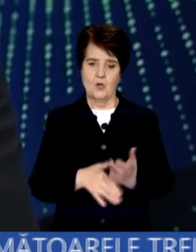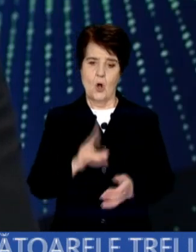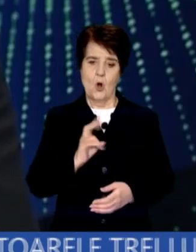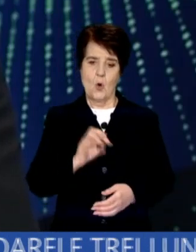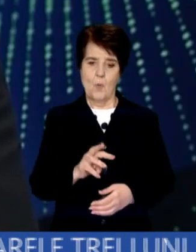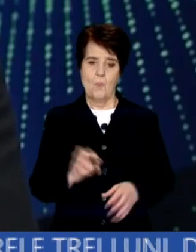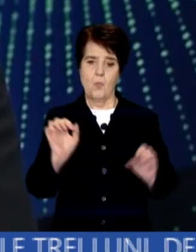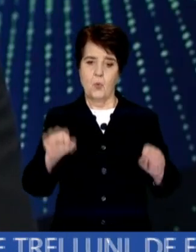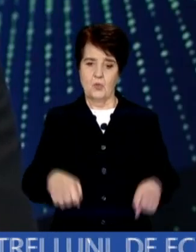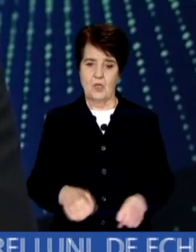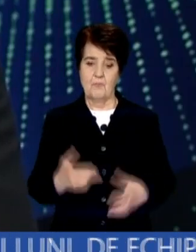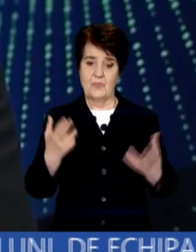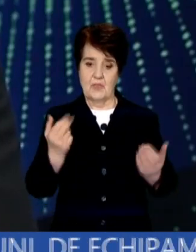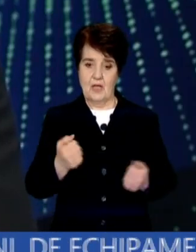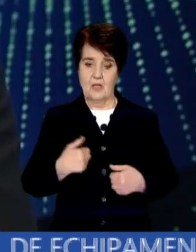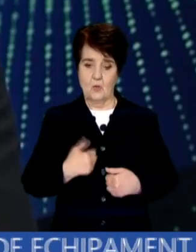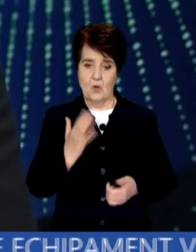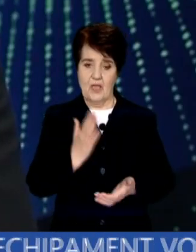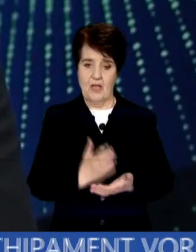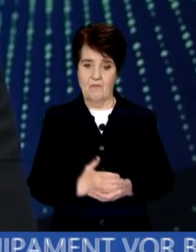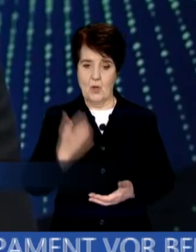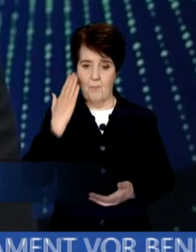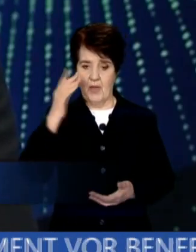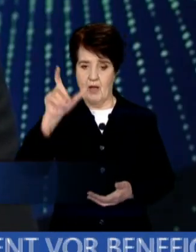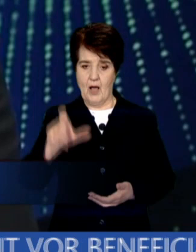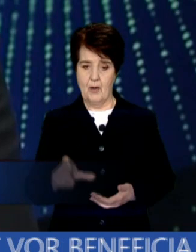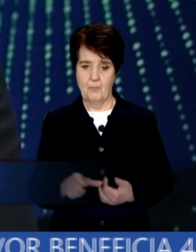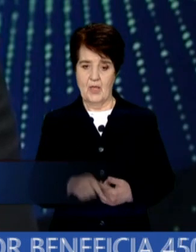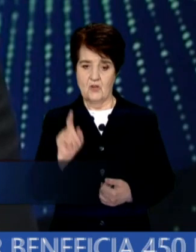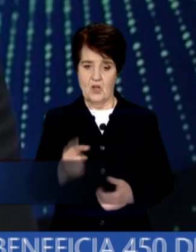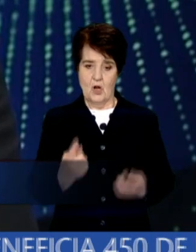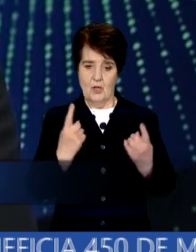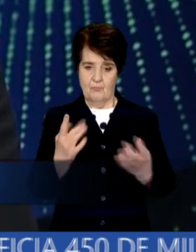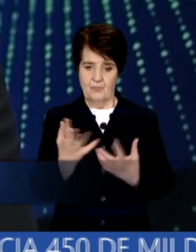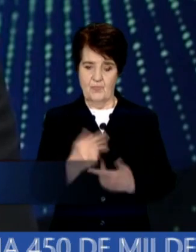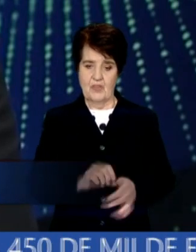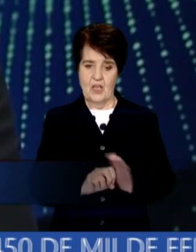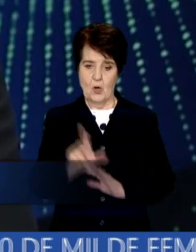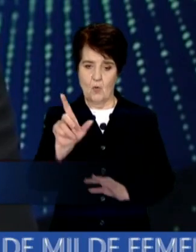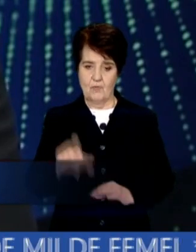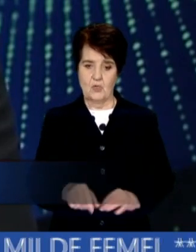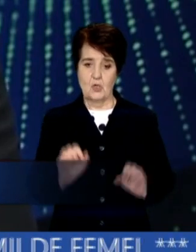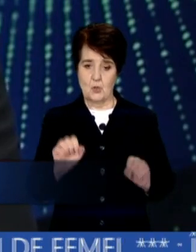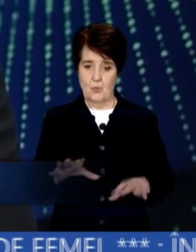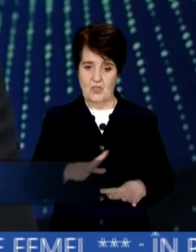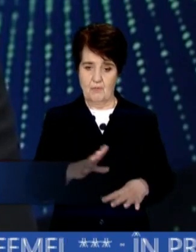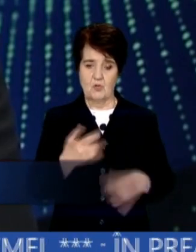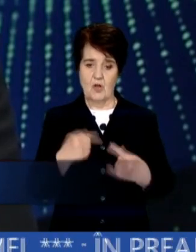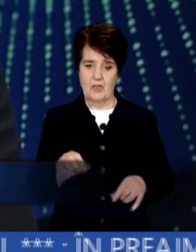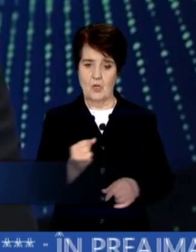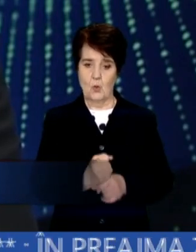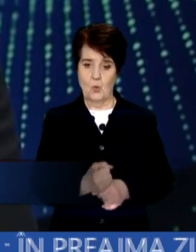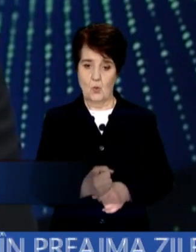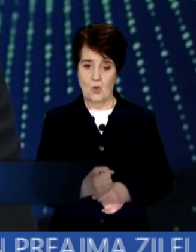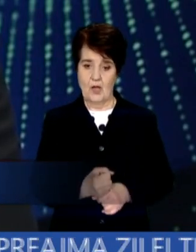și Da Noi avem cred că pe cap de locuitor cel cel mai mare număr de refugiați și putem să facem și alte lucruri